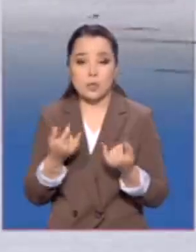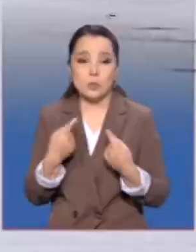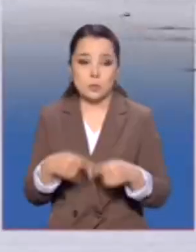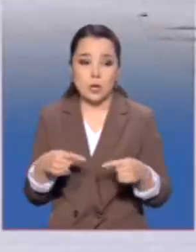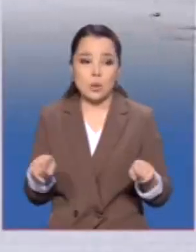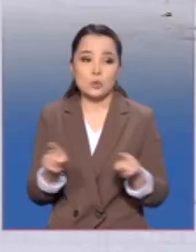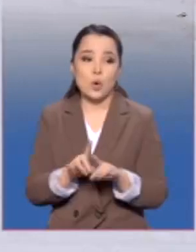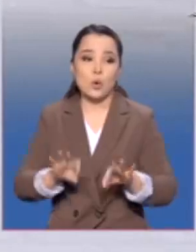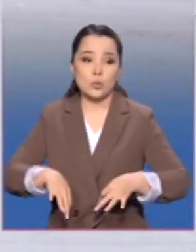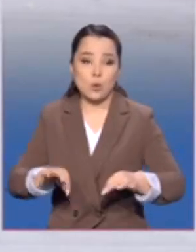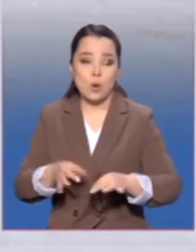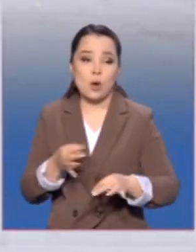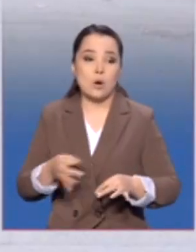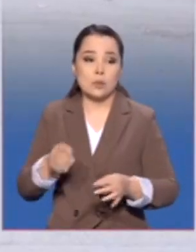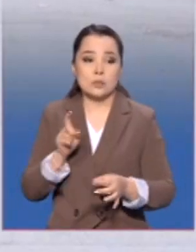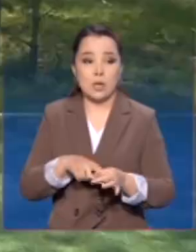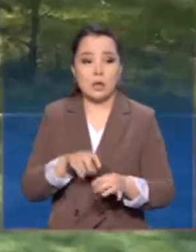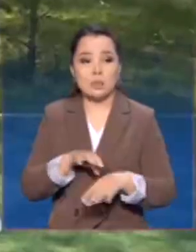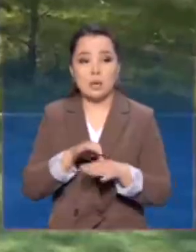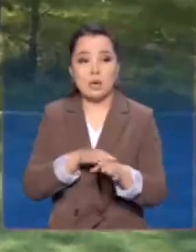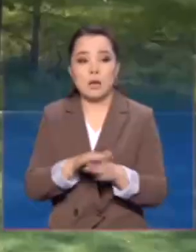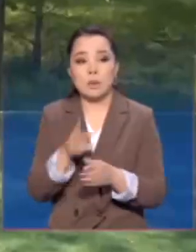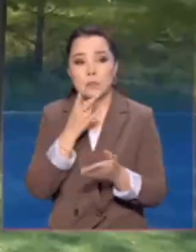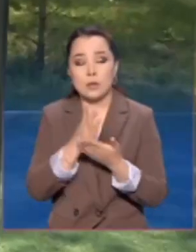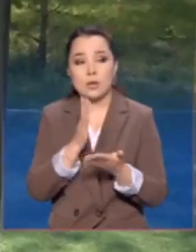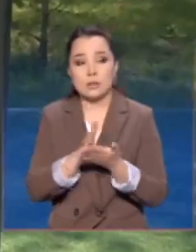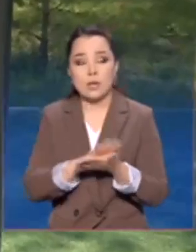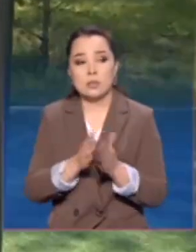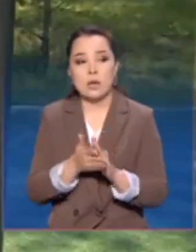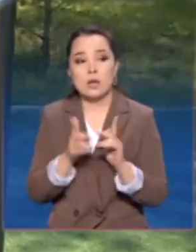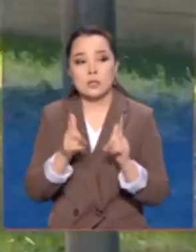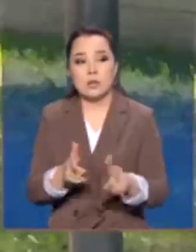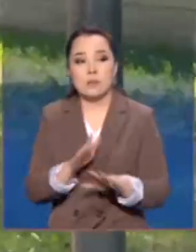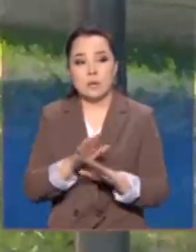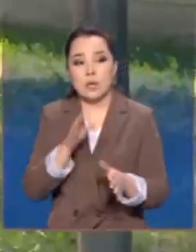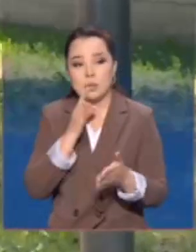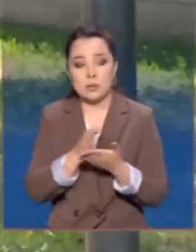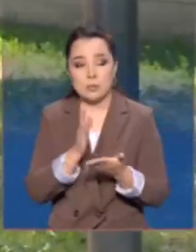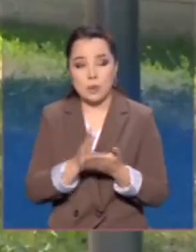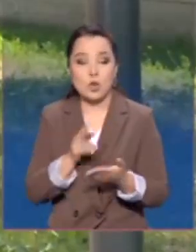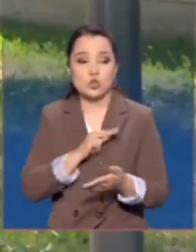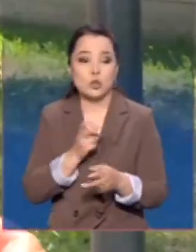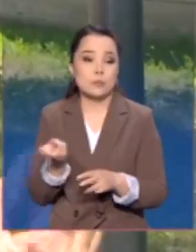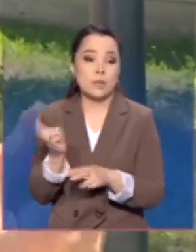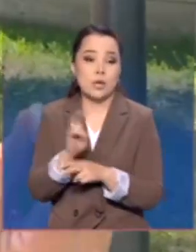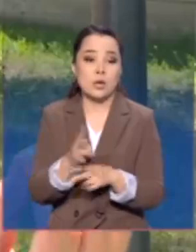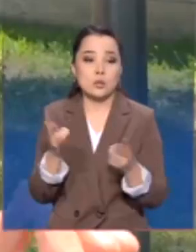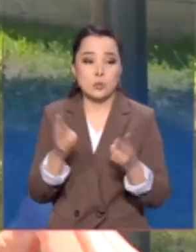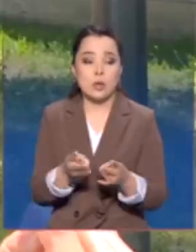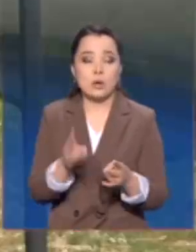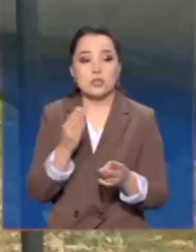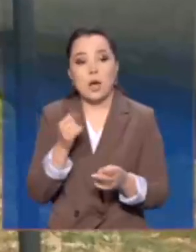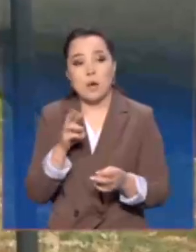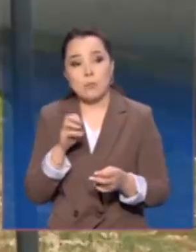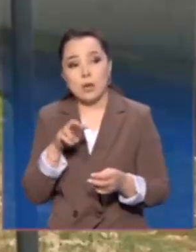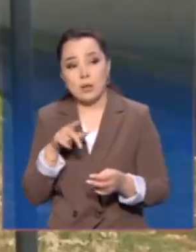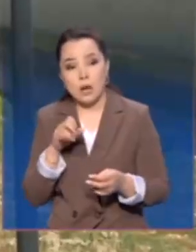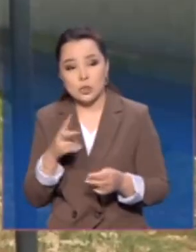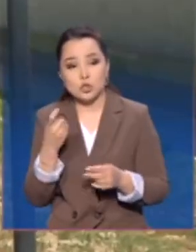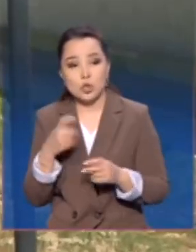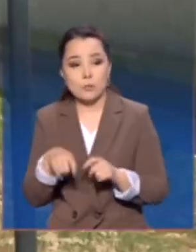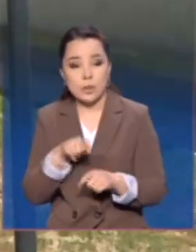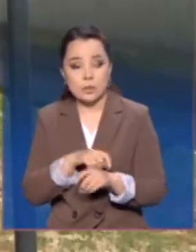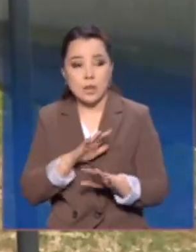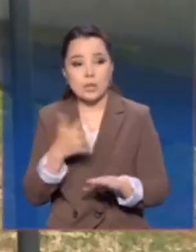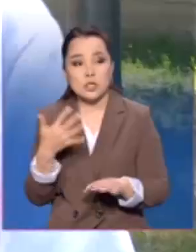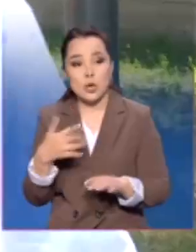кейбірі көліктің ауданда тіркеуде тұруы деген шартқа келіспейді. Енді жұмысқа бару үшін мен анау шамалғанға барып 100 метр